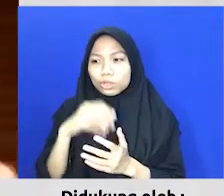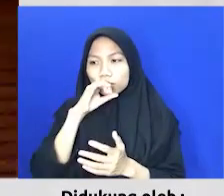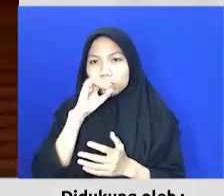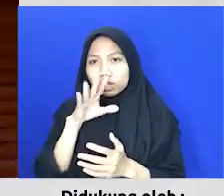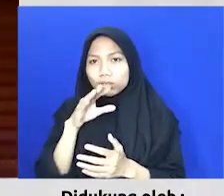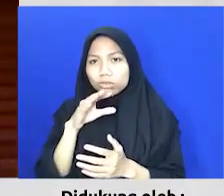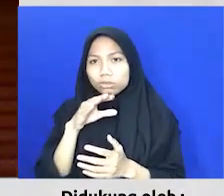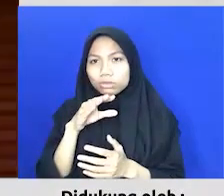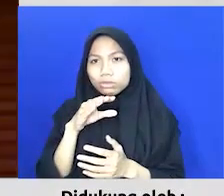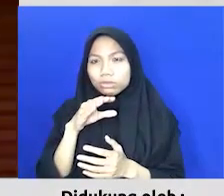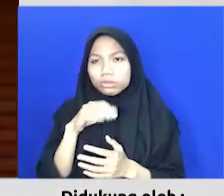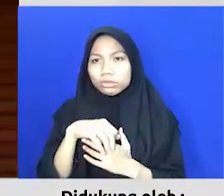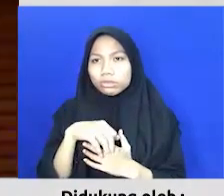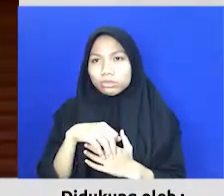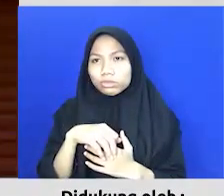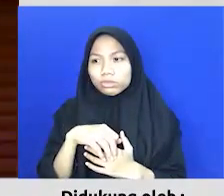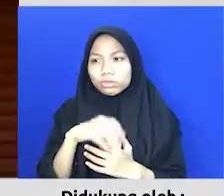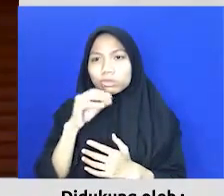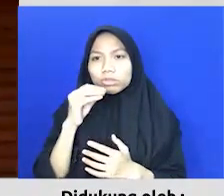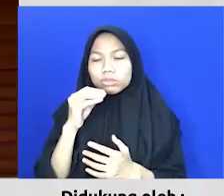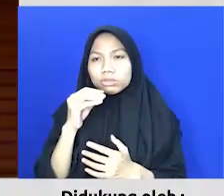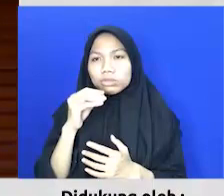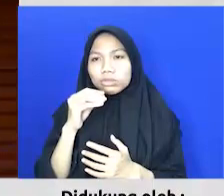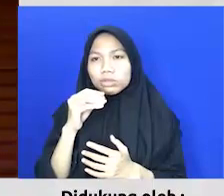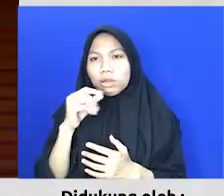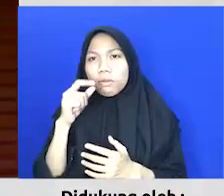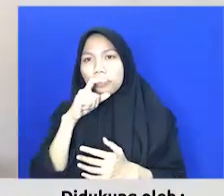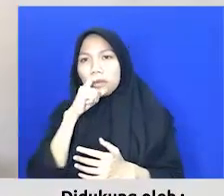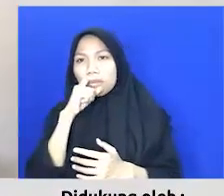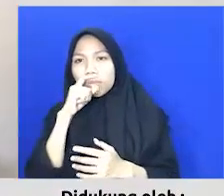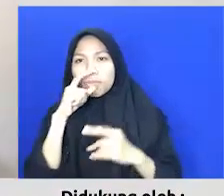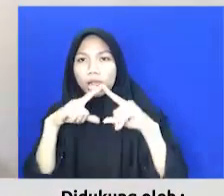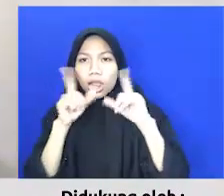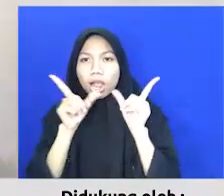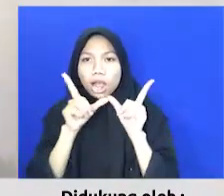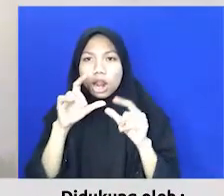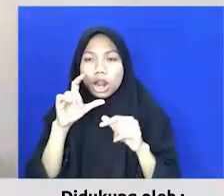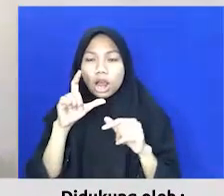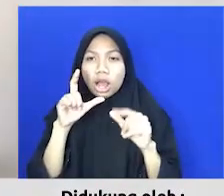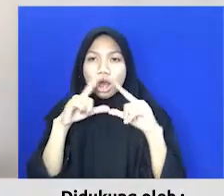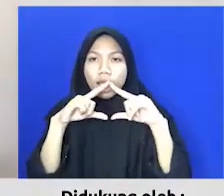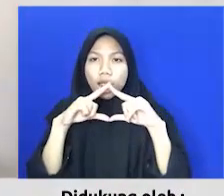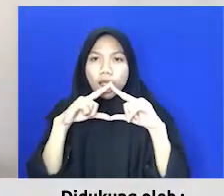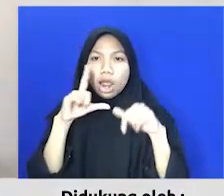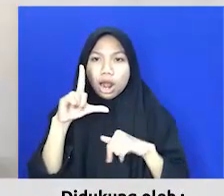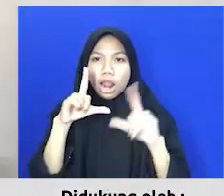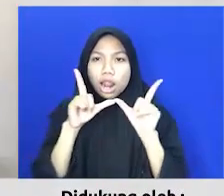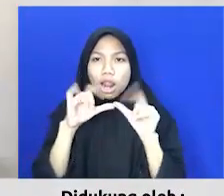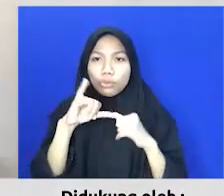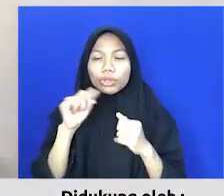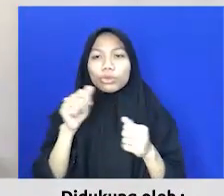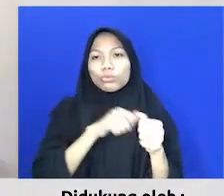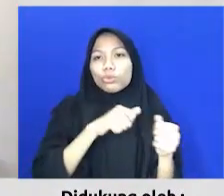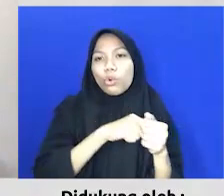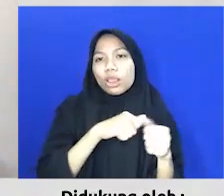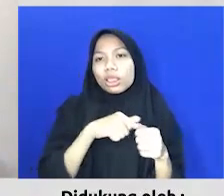paling penting kan. Jadi kita langsung memahami karakter melalui permasalahan yang mereka hadapi gitu. Mau lewat jam malam gitu, begitu dia